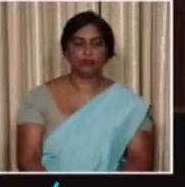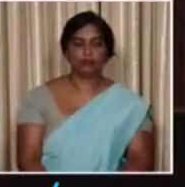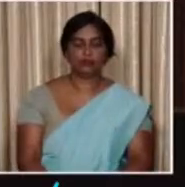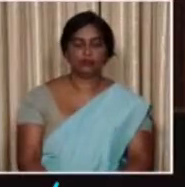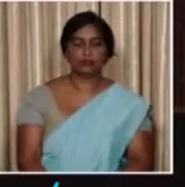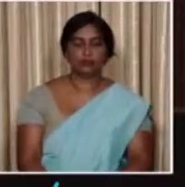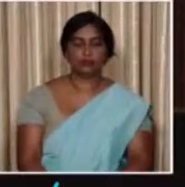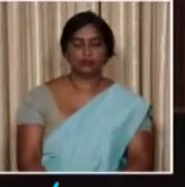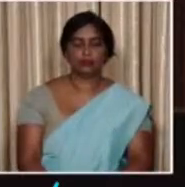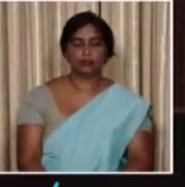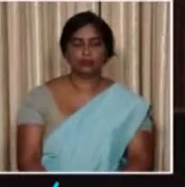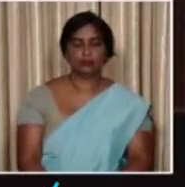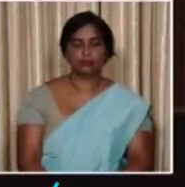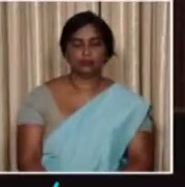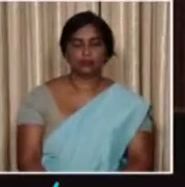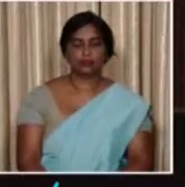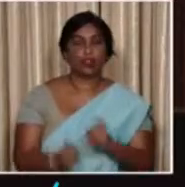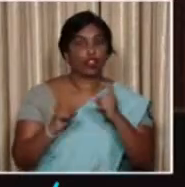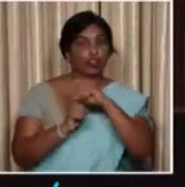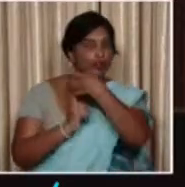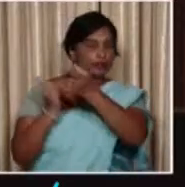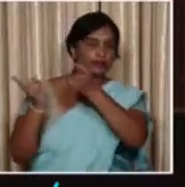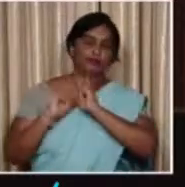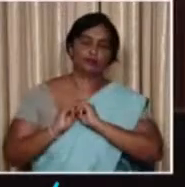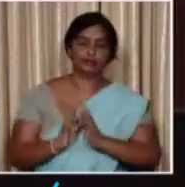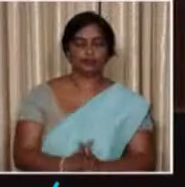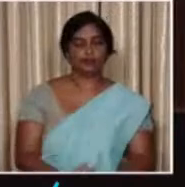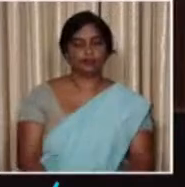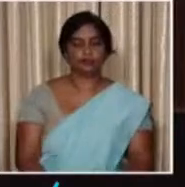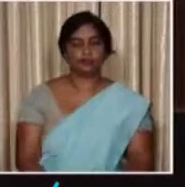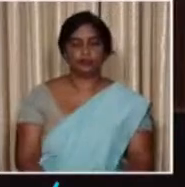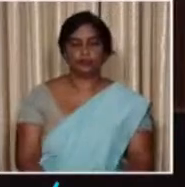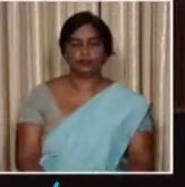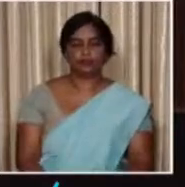සර් දොළොවත්ත මන්ත්‍රීතුමාට දීලා මට දෙන්න සර් දොළොවත්ත මන්ත්‍රීතුමා